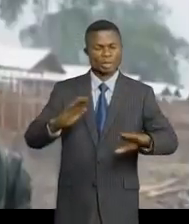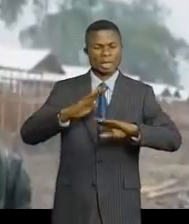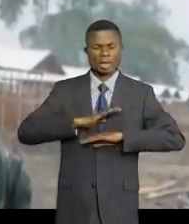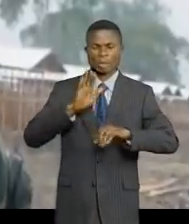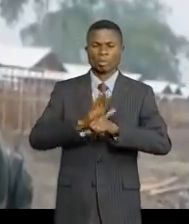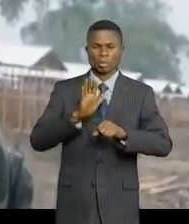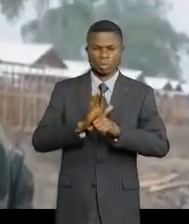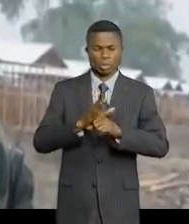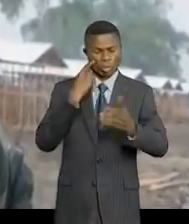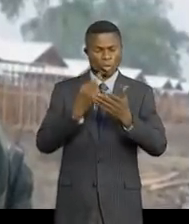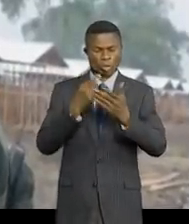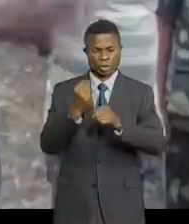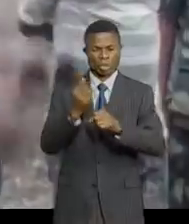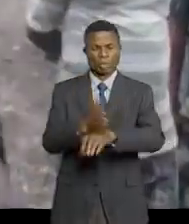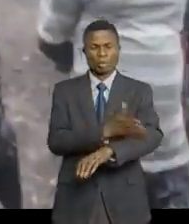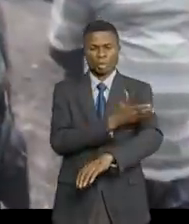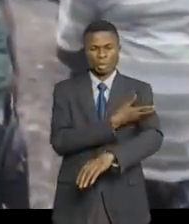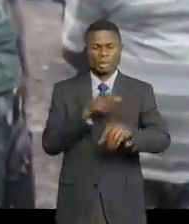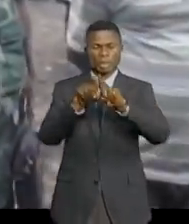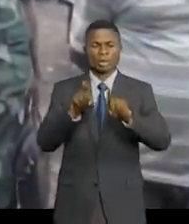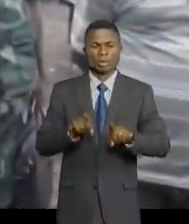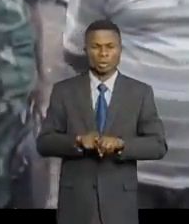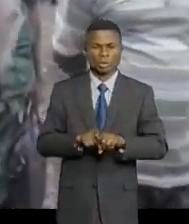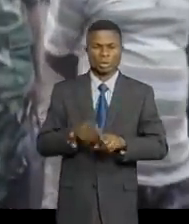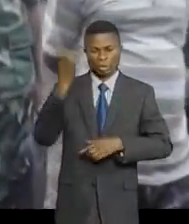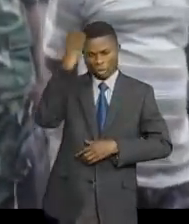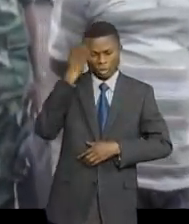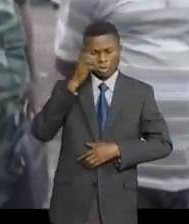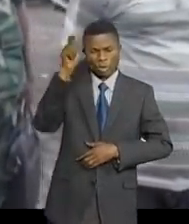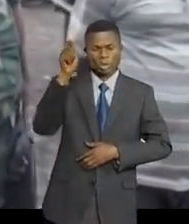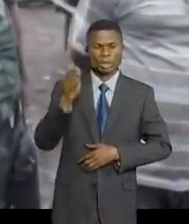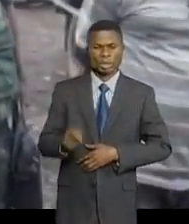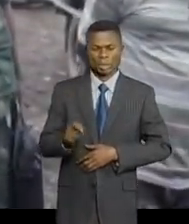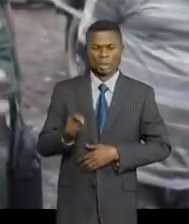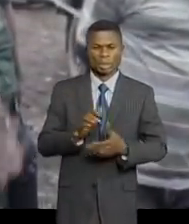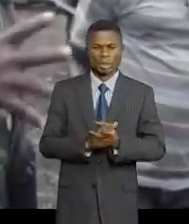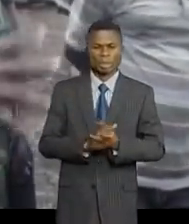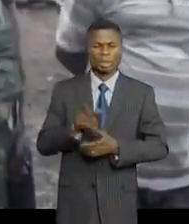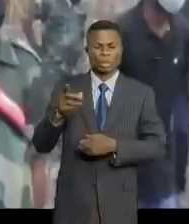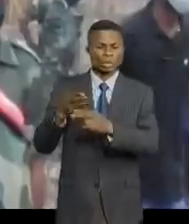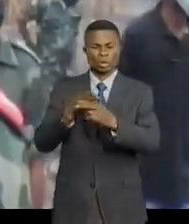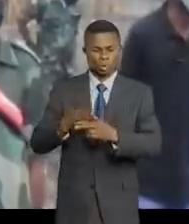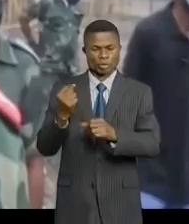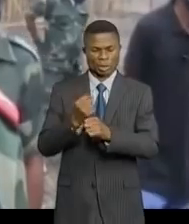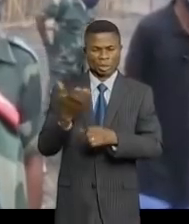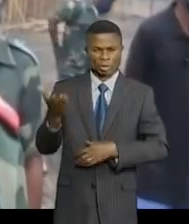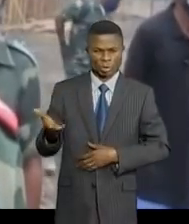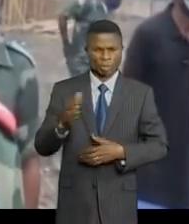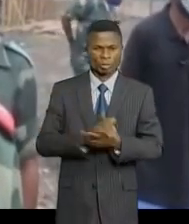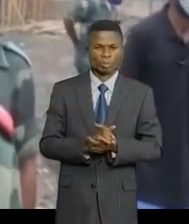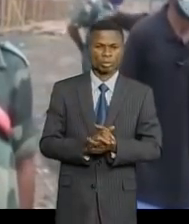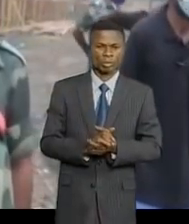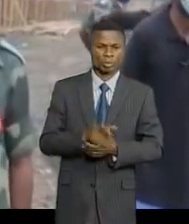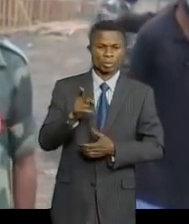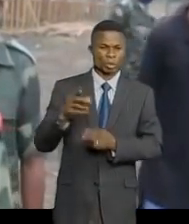le commandant de la 34e région militaire, mais également le général Kouzangana Jules qui supervise les travaux. Bon, en fait, jusque-là, il est